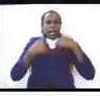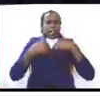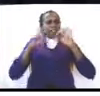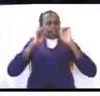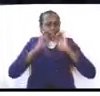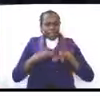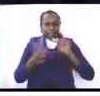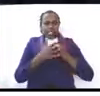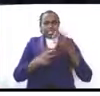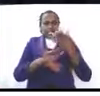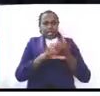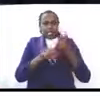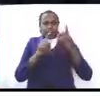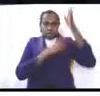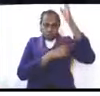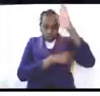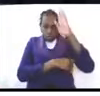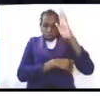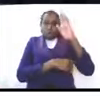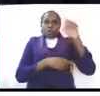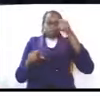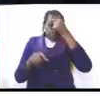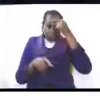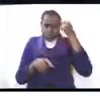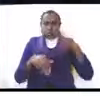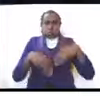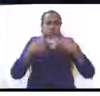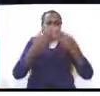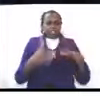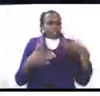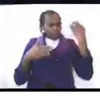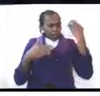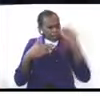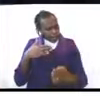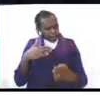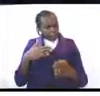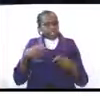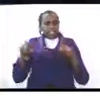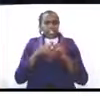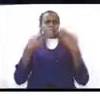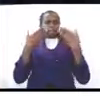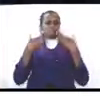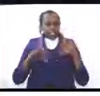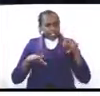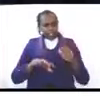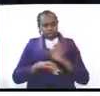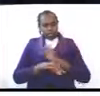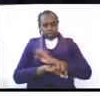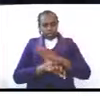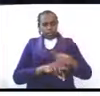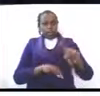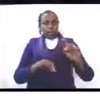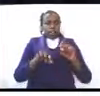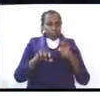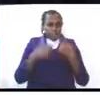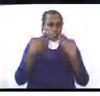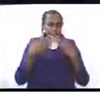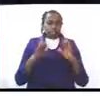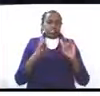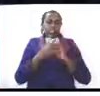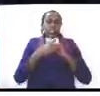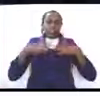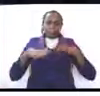ngumu kwako, ya kwamba utaleta kikomo na kumaliza hii ugonjwa ili